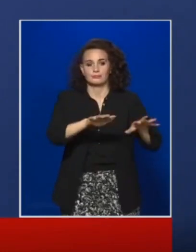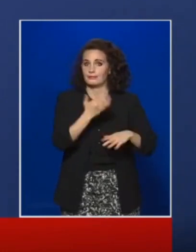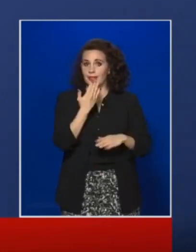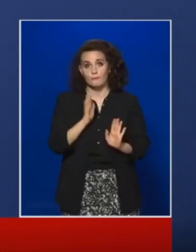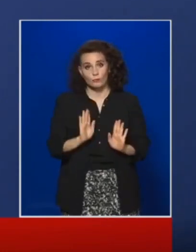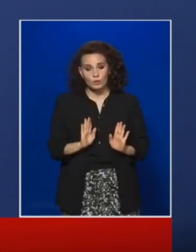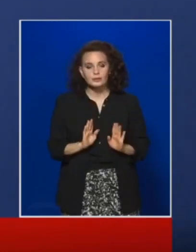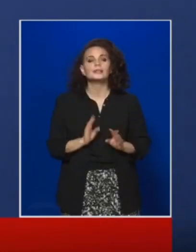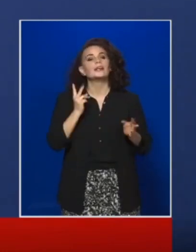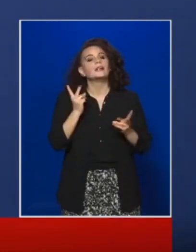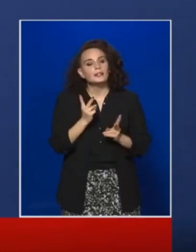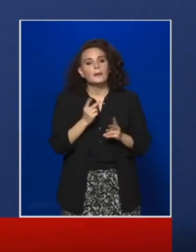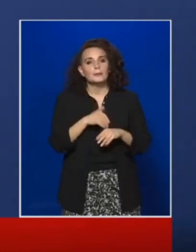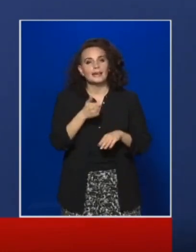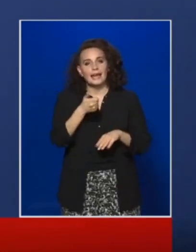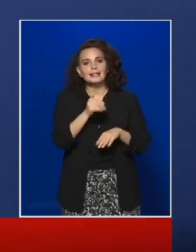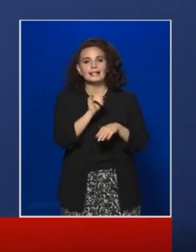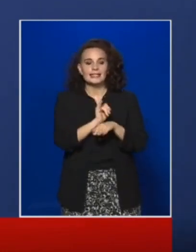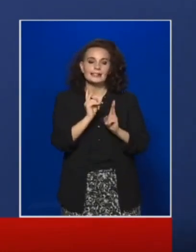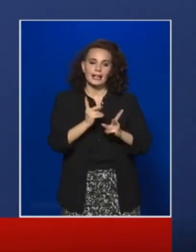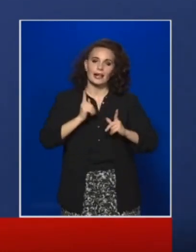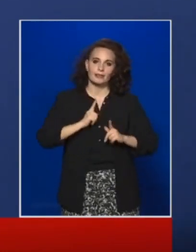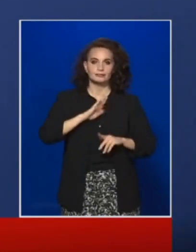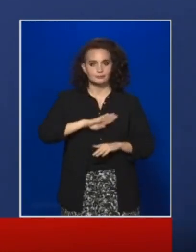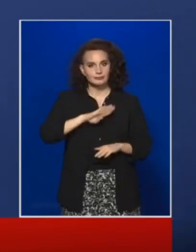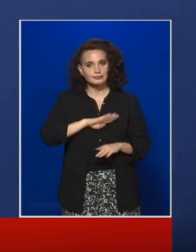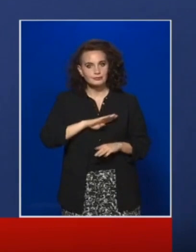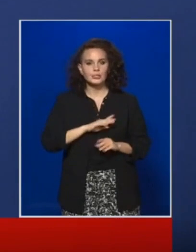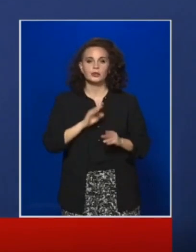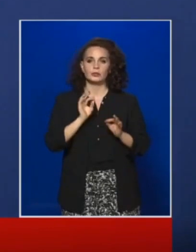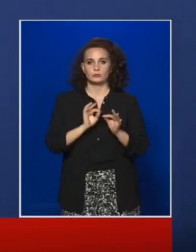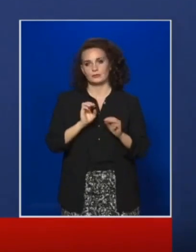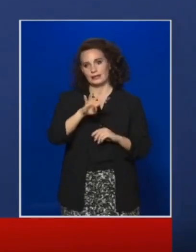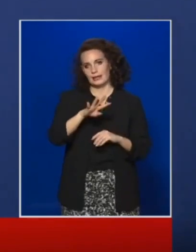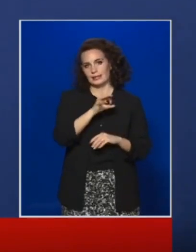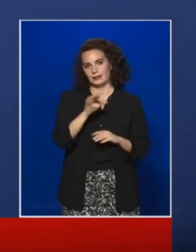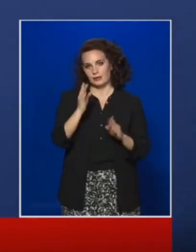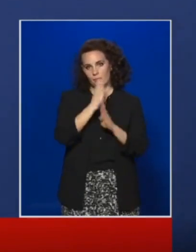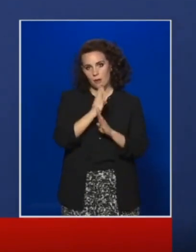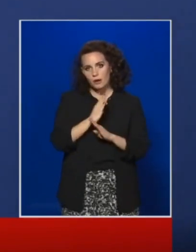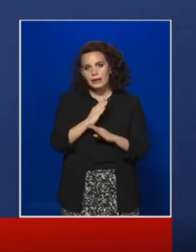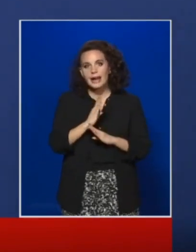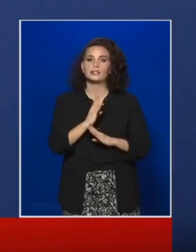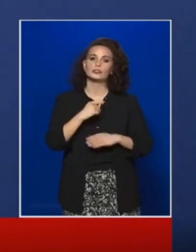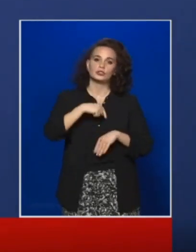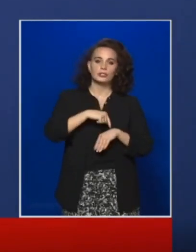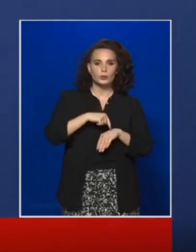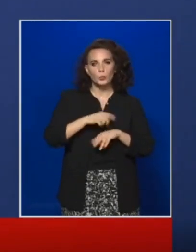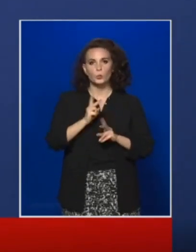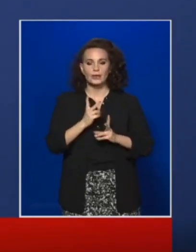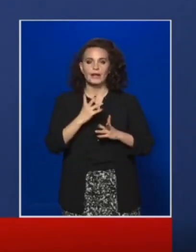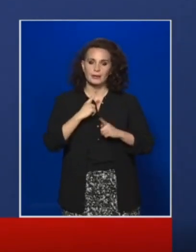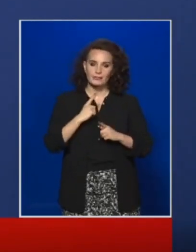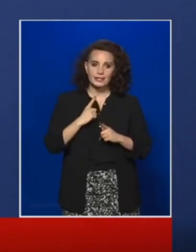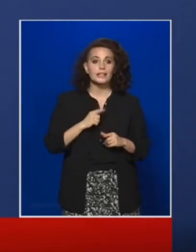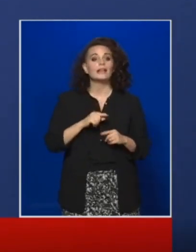még egy hétig várunk, megvárjuk azt a bizonyos 14 napos lappangási időt, amikor ezt